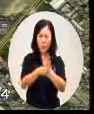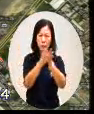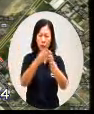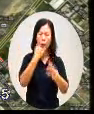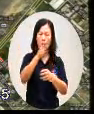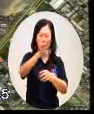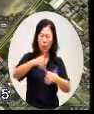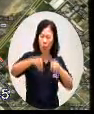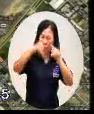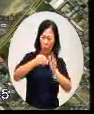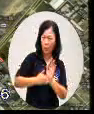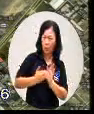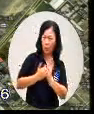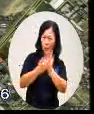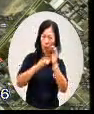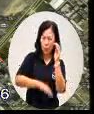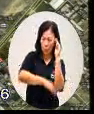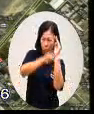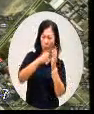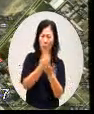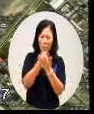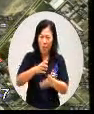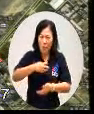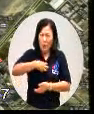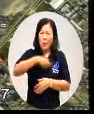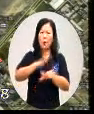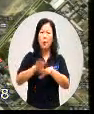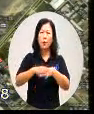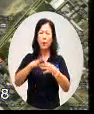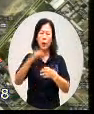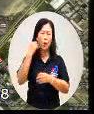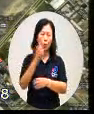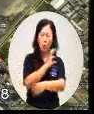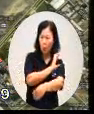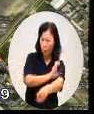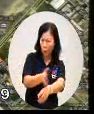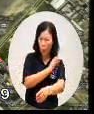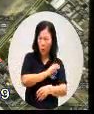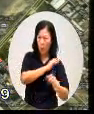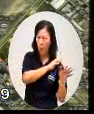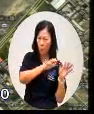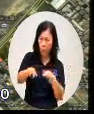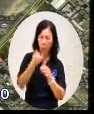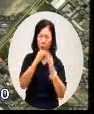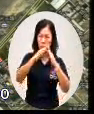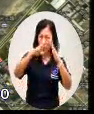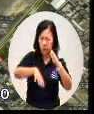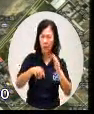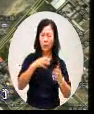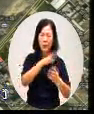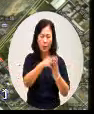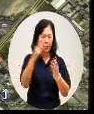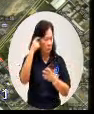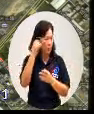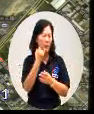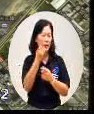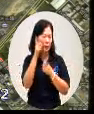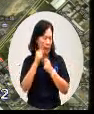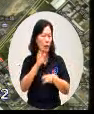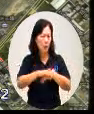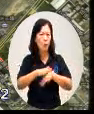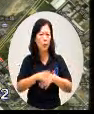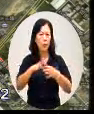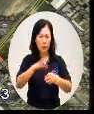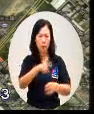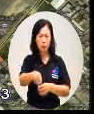信奇搞啊，大概要踹要蛋呢。哦，如果那些泥沙都冲进到了民宅，很可怜，所以他就做了这自洪池，